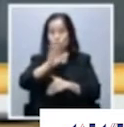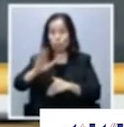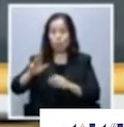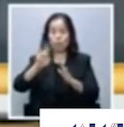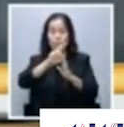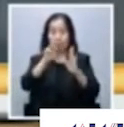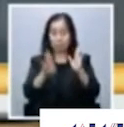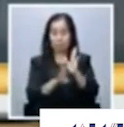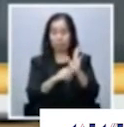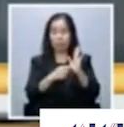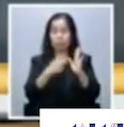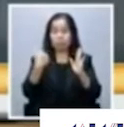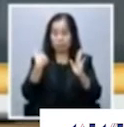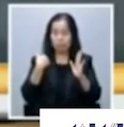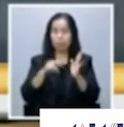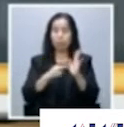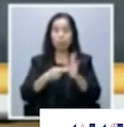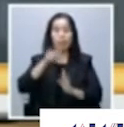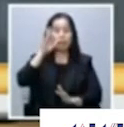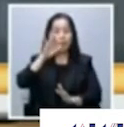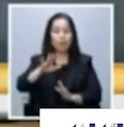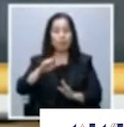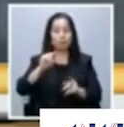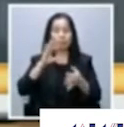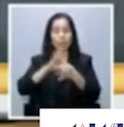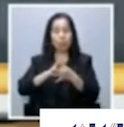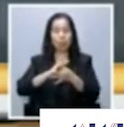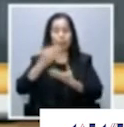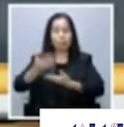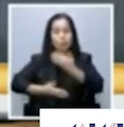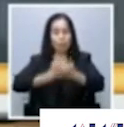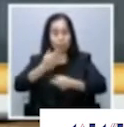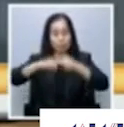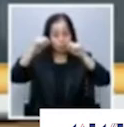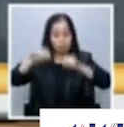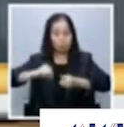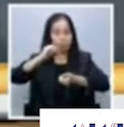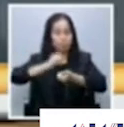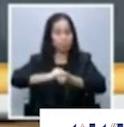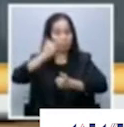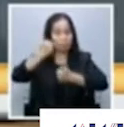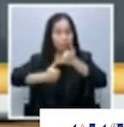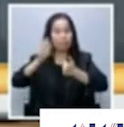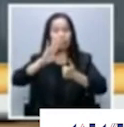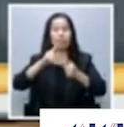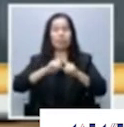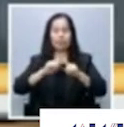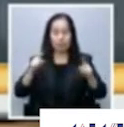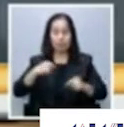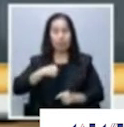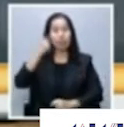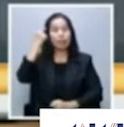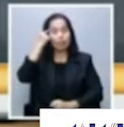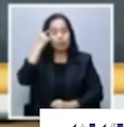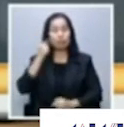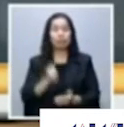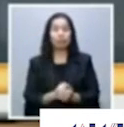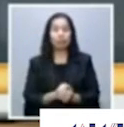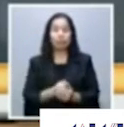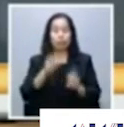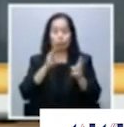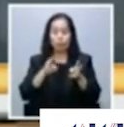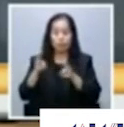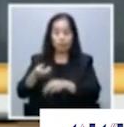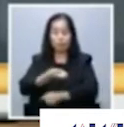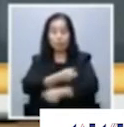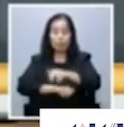ฐมนตรีเนี่ยห้ามทำธุรกิจการค้าหรือเป็นแข่งกับแต่ผมคิดว่าในทางกลับกันนั้นเนี่ยเมื่อท่าน